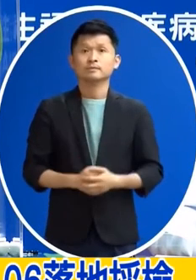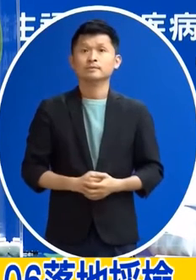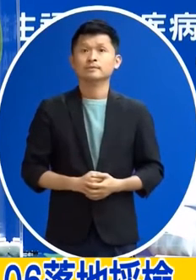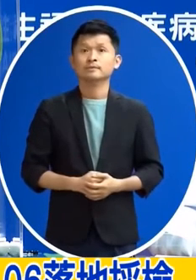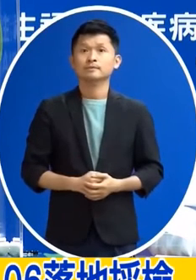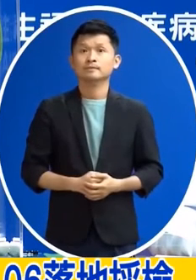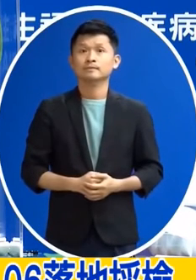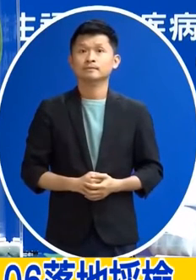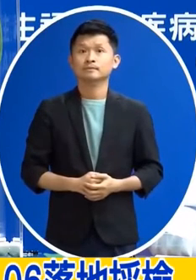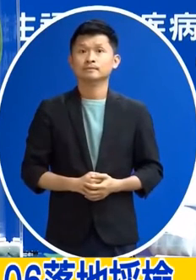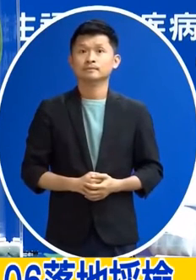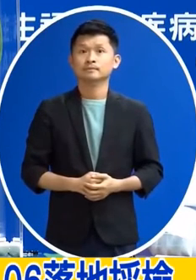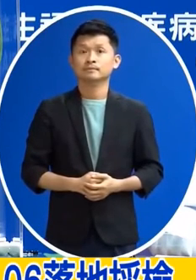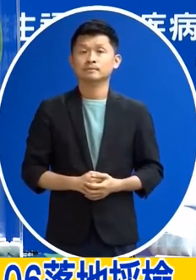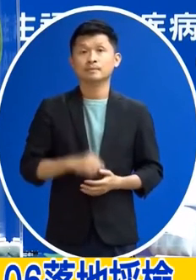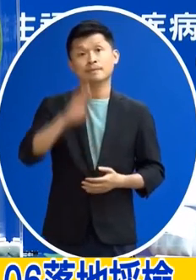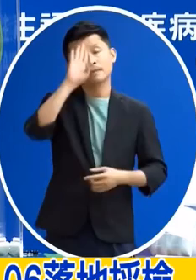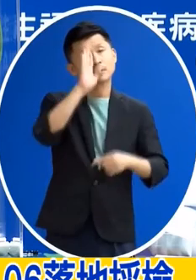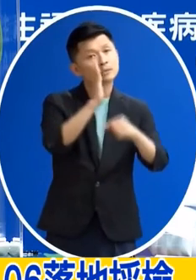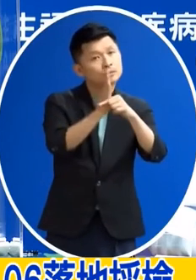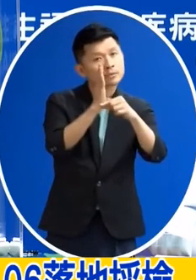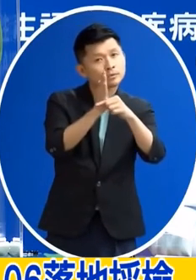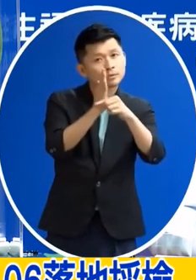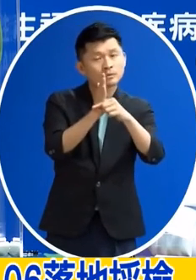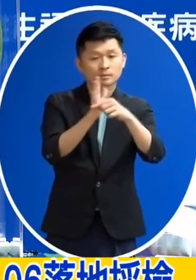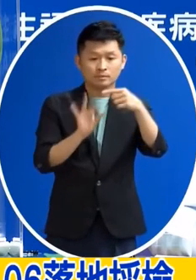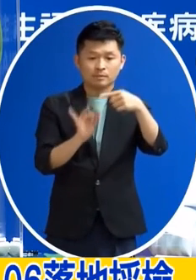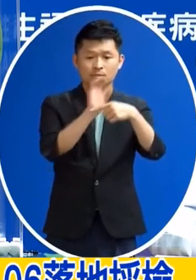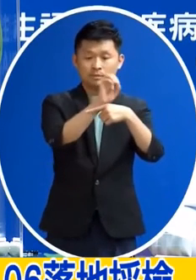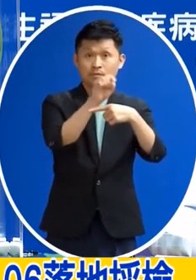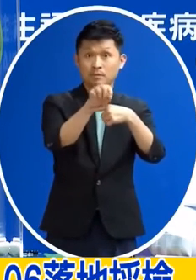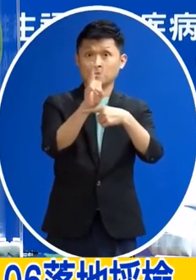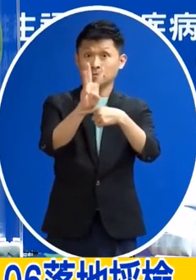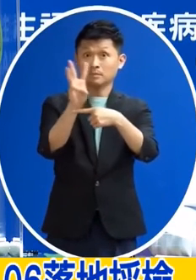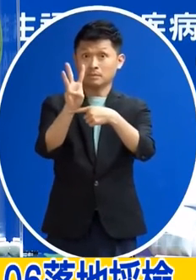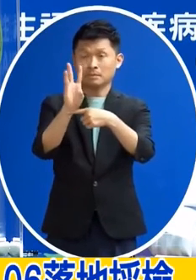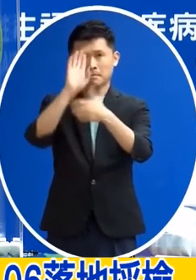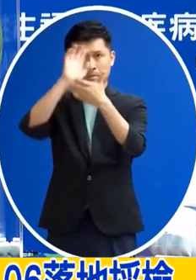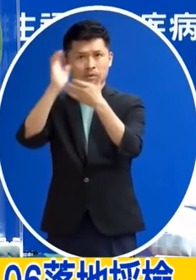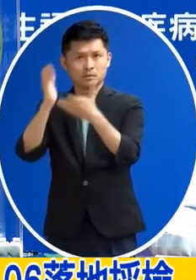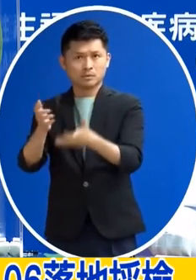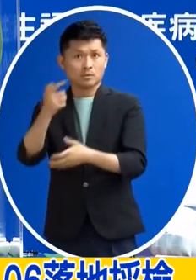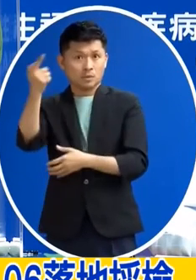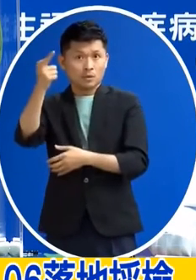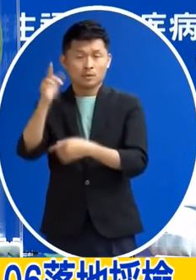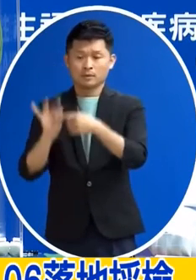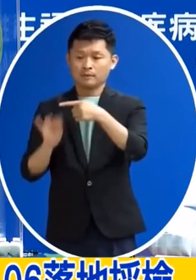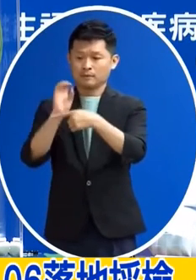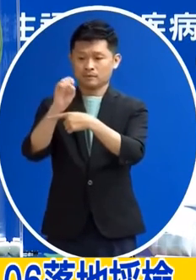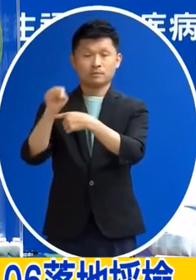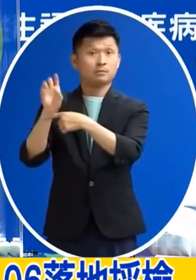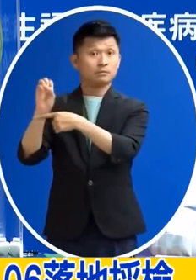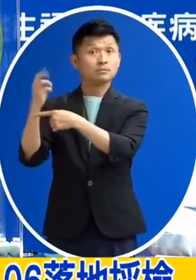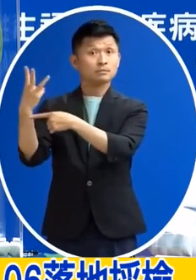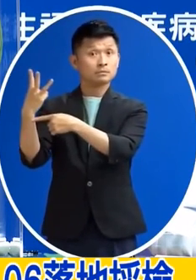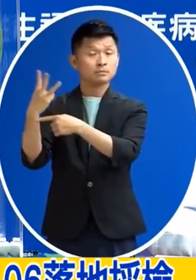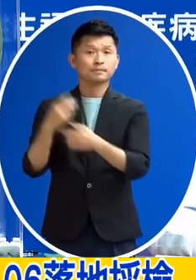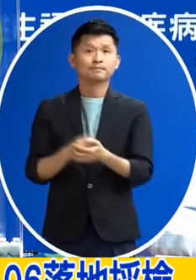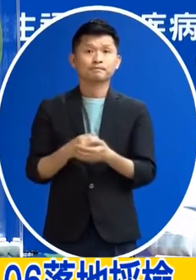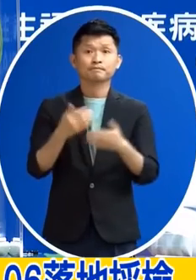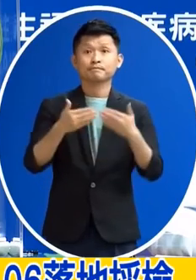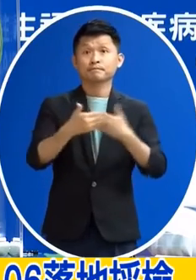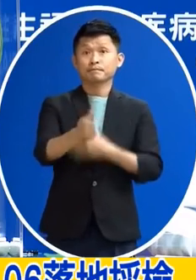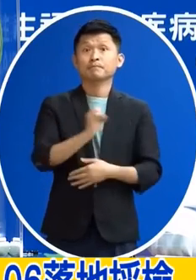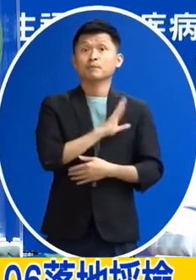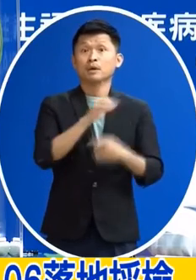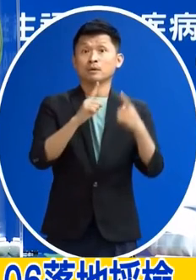99.64%，那中症的占0.33%哈，那重症0.03%，解隔的人